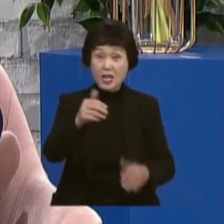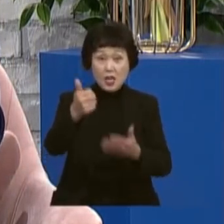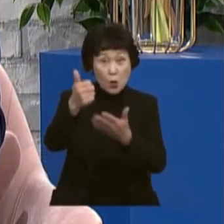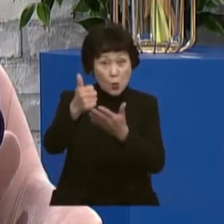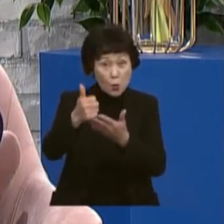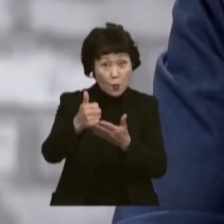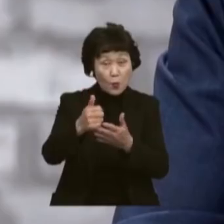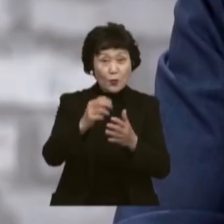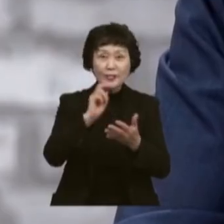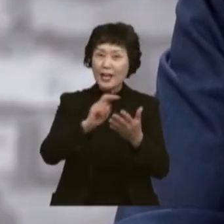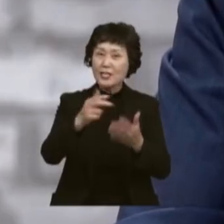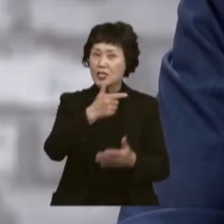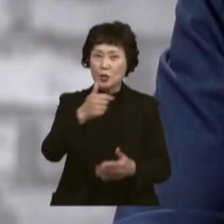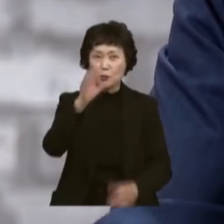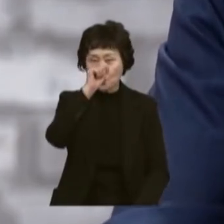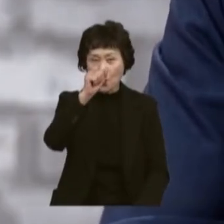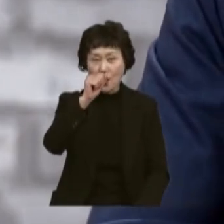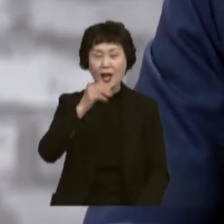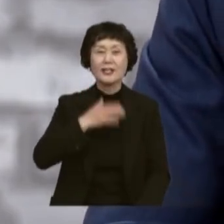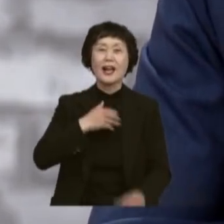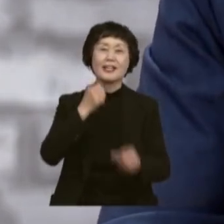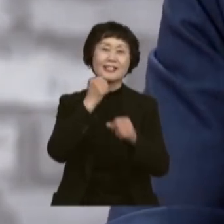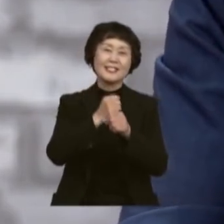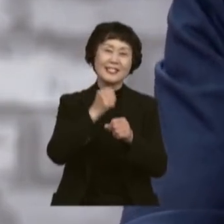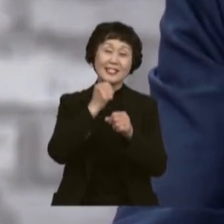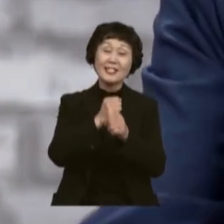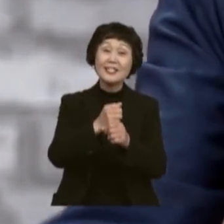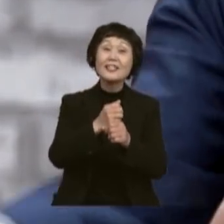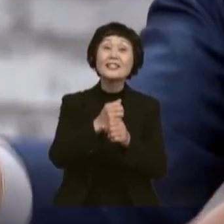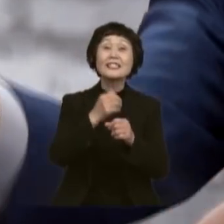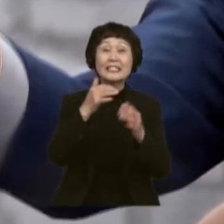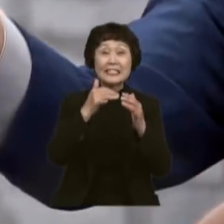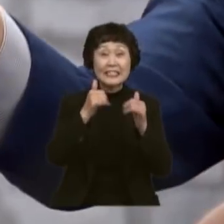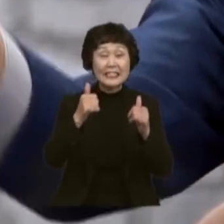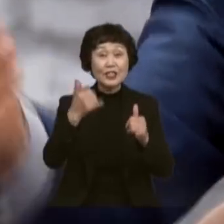아 저도. 네. 나를 지으신 이가